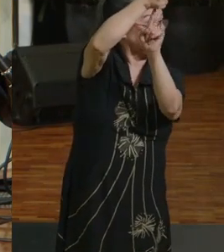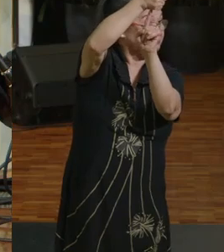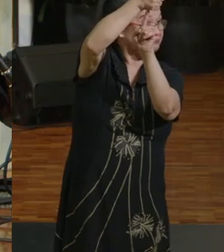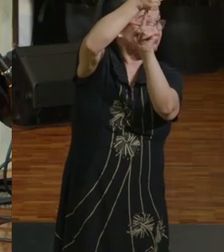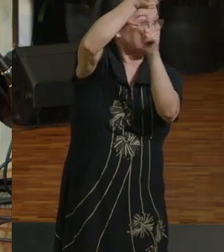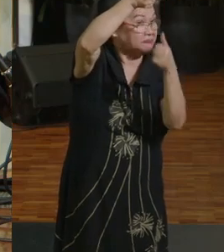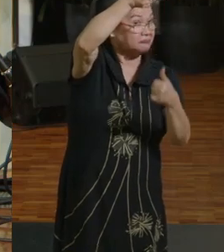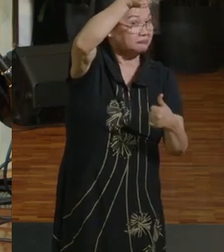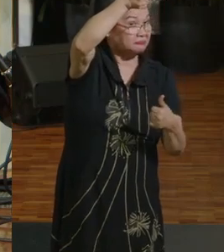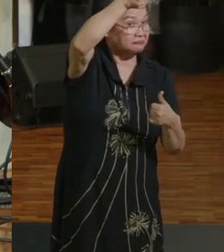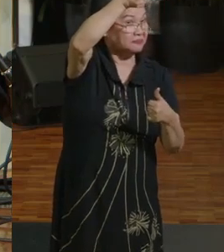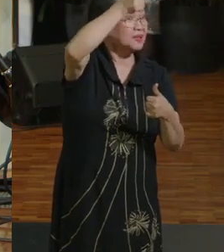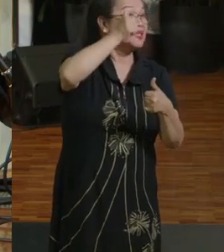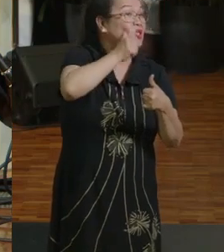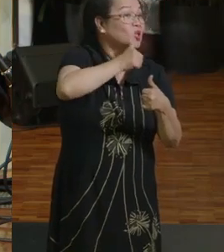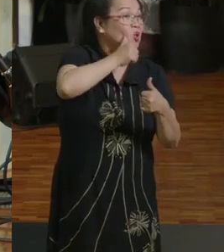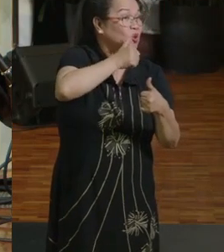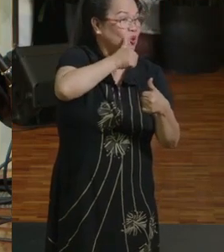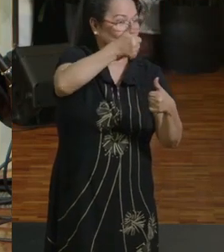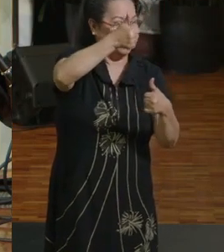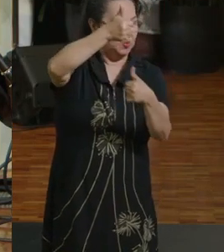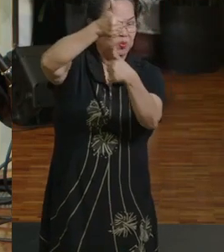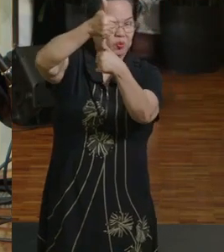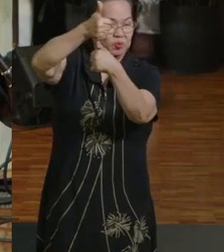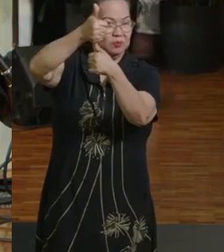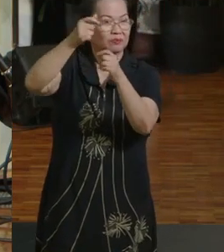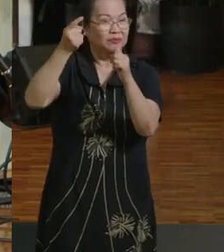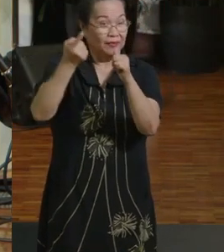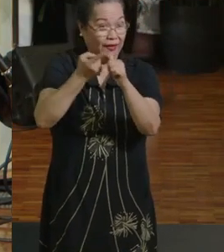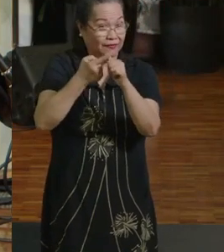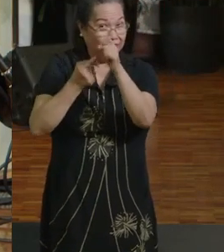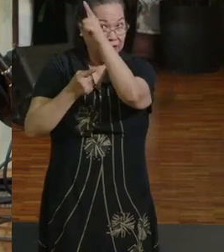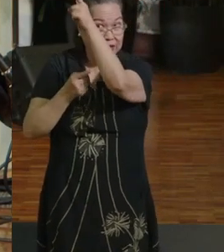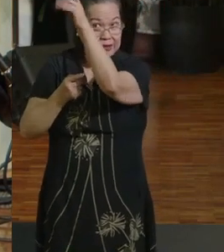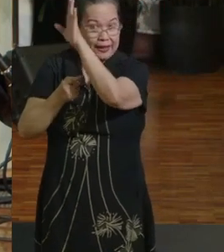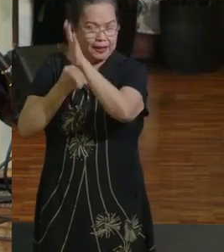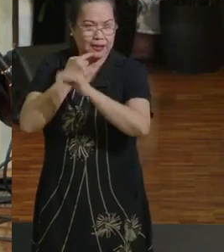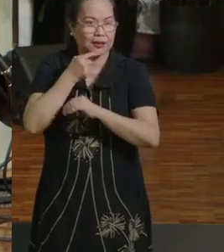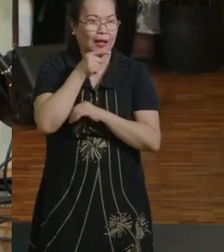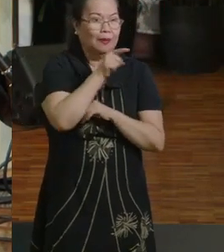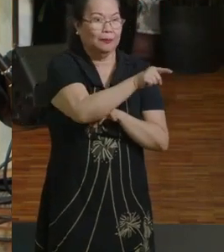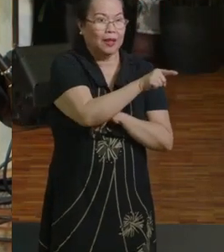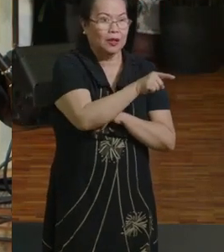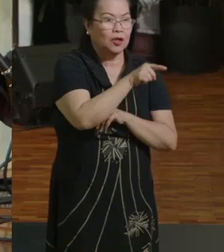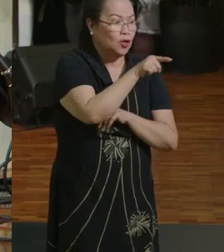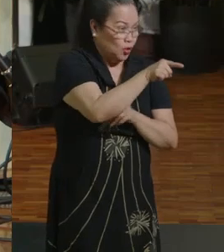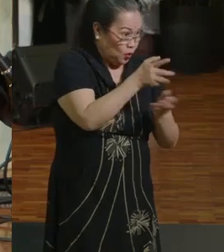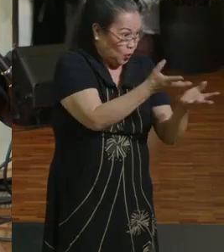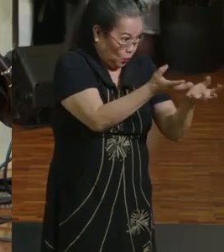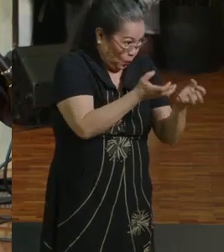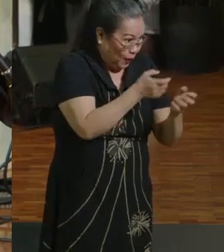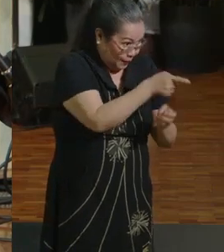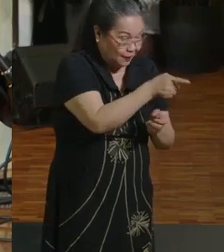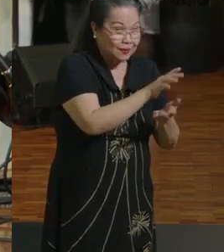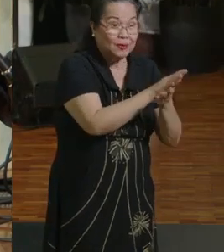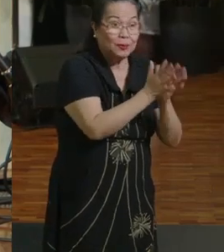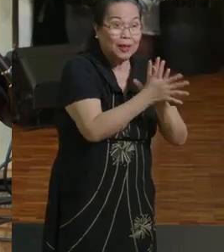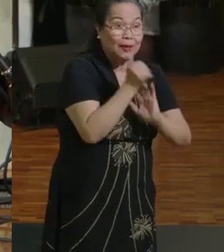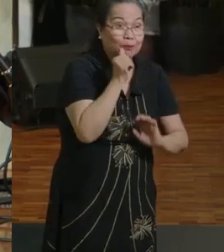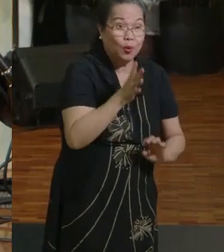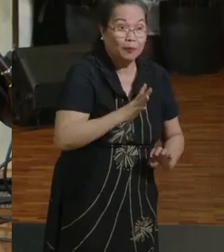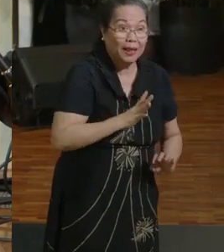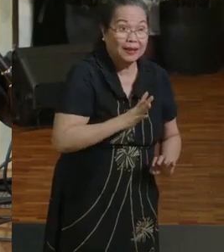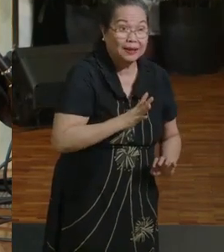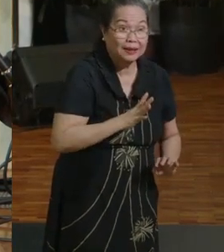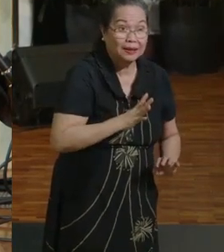sa dalawang statement na yon? Yung una, ang sabi ng Panginoon, ang magiging pagnanais mo bilang isang